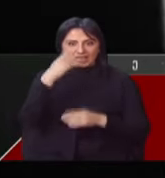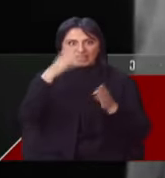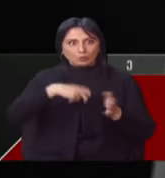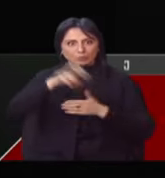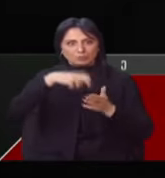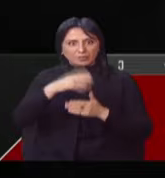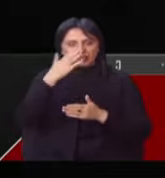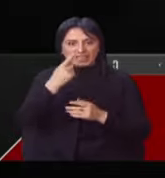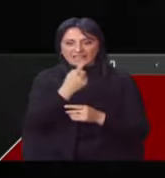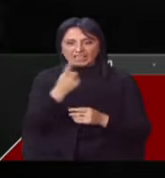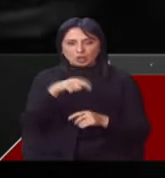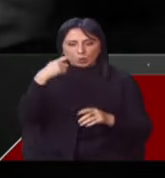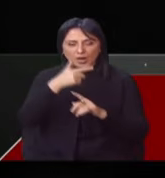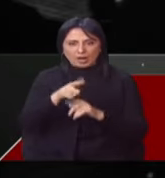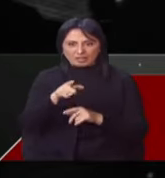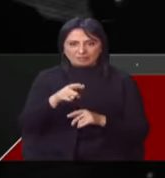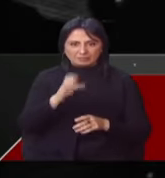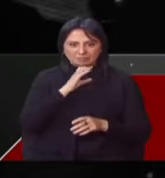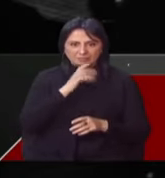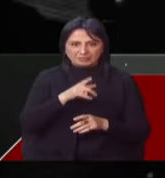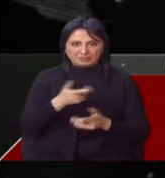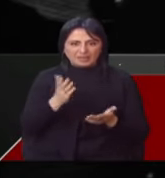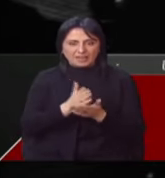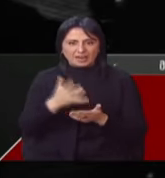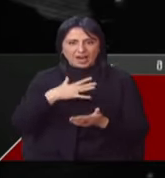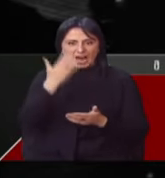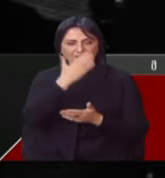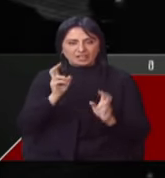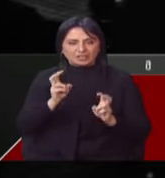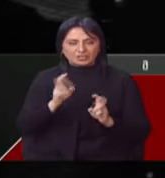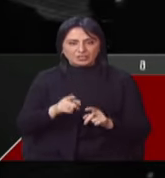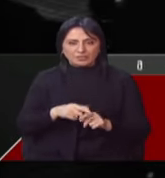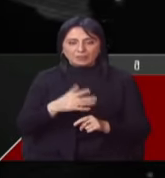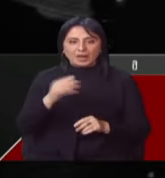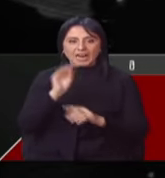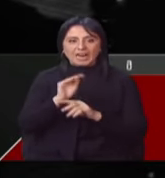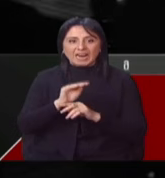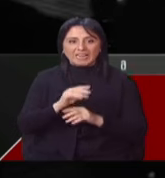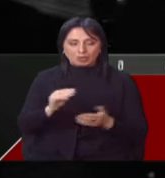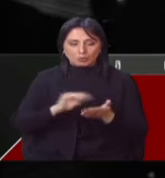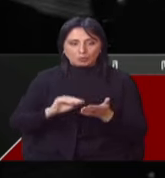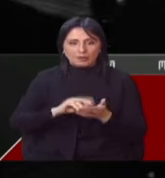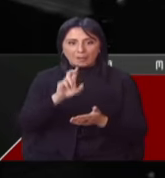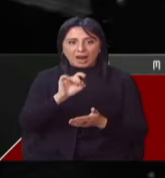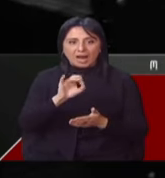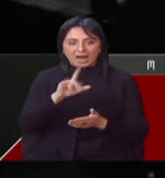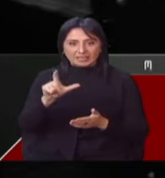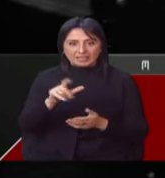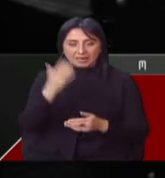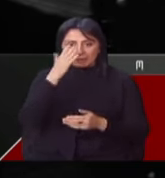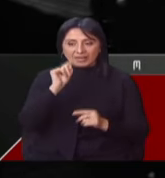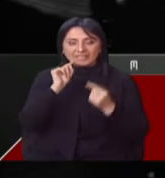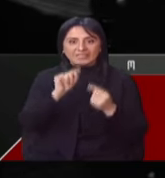ინდივიდუალურად. ფილმის თითეული კადრი უხამსობა დამცირება და აგდება ქართველი ერისა. კრიტიკოსი და პუბლიცისტი აკაკი ბაქრაძე